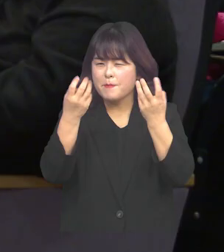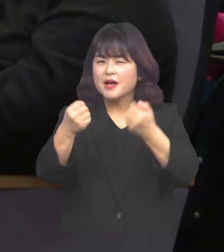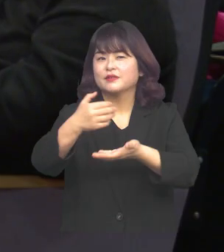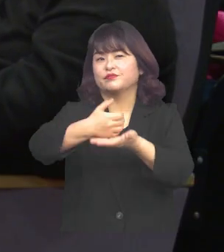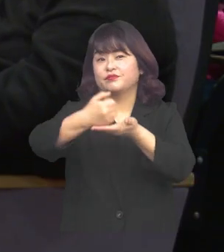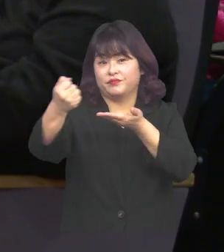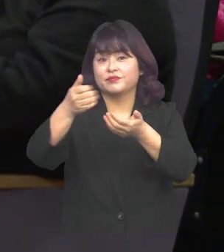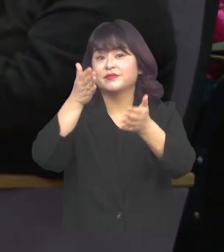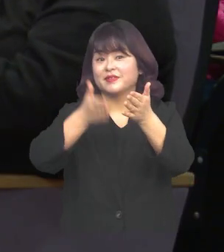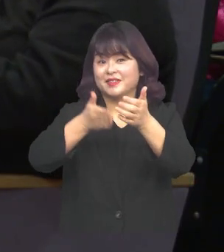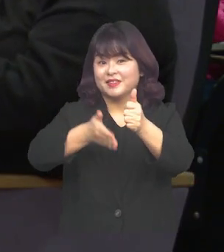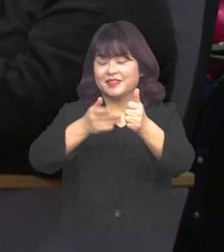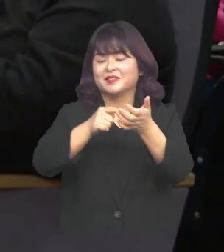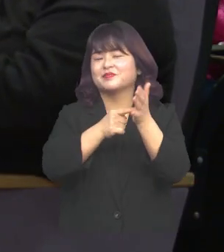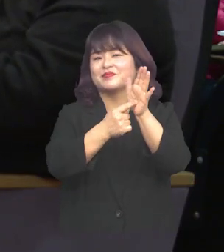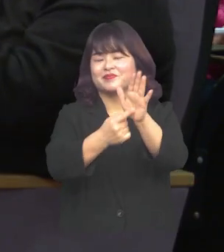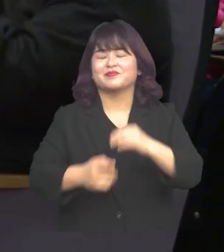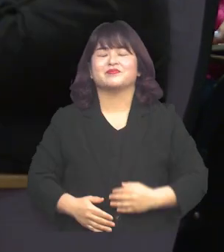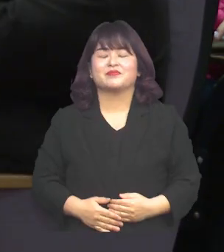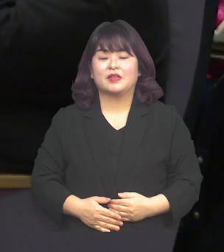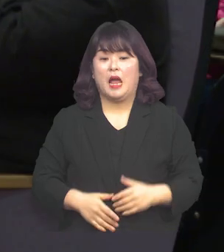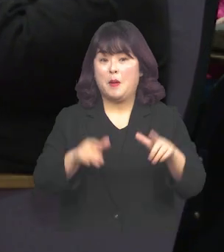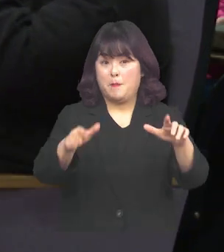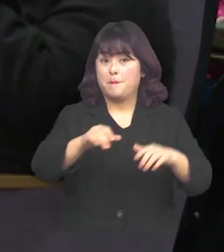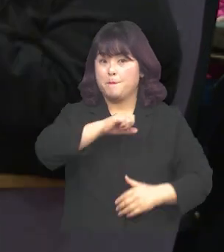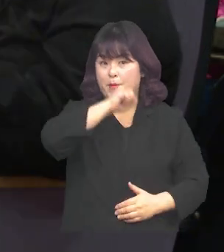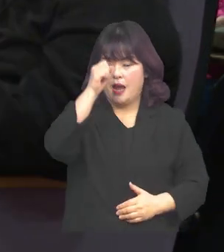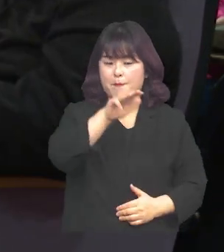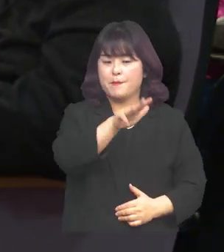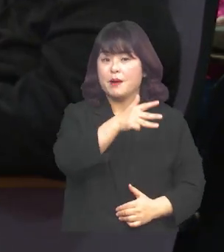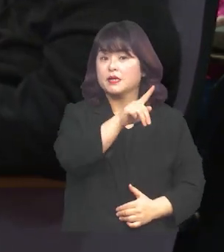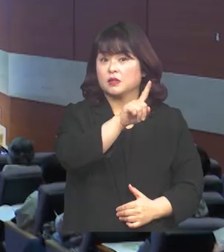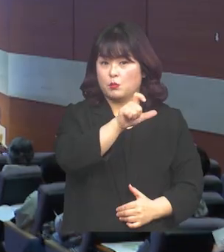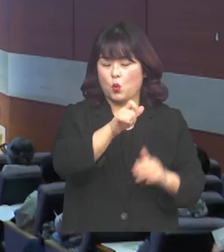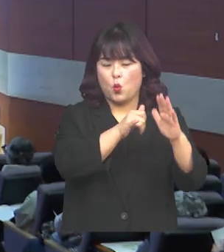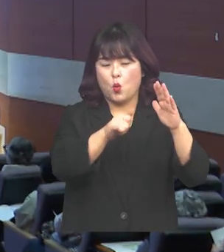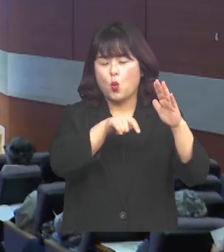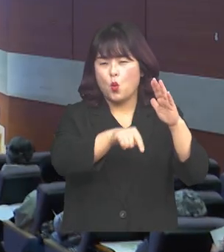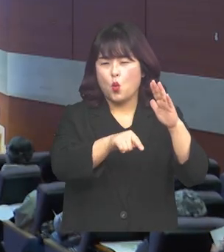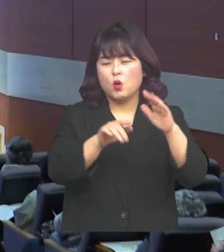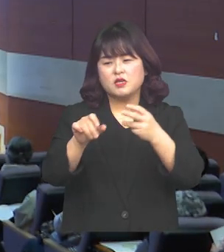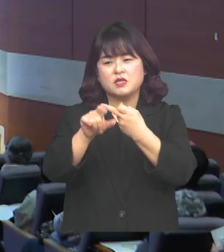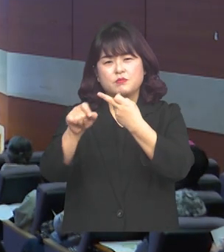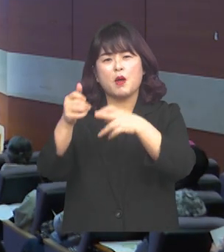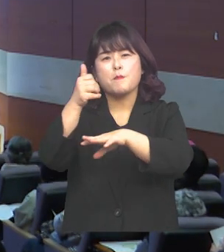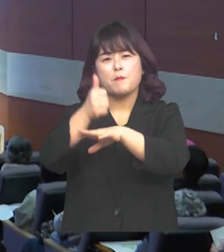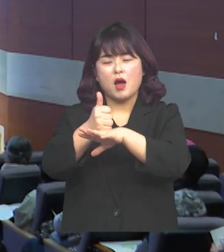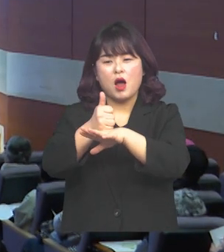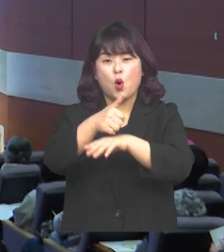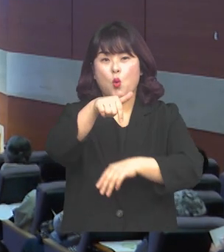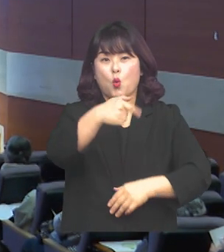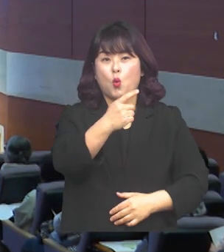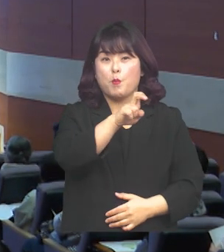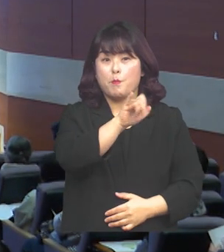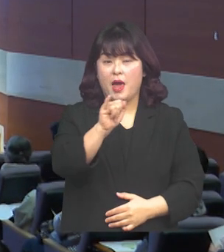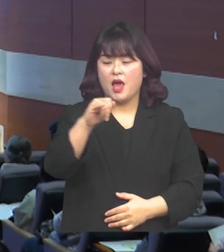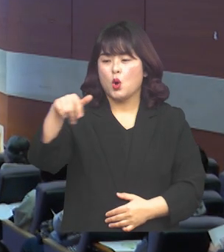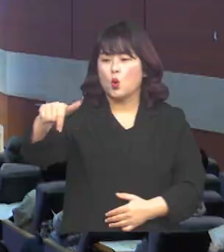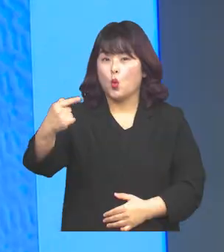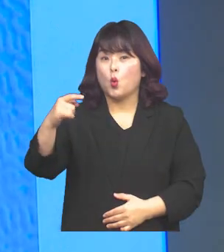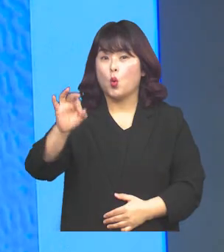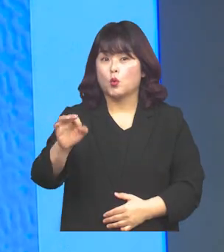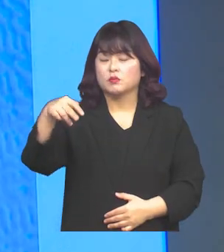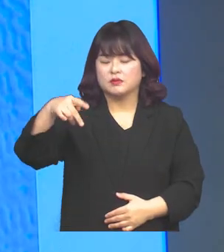시간을 많이 가지시라고 말했습니다. 텃밭 이용자로 선정된 815가족은 11월 말까지 기흥구 고매동과